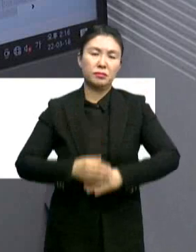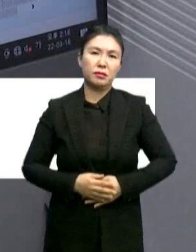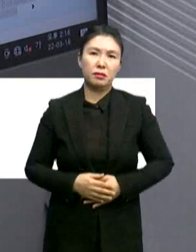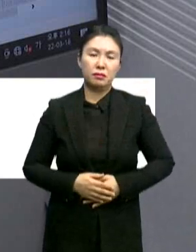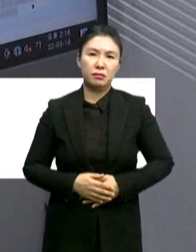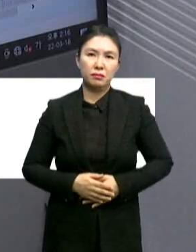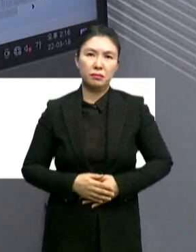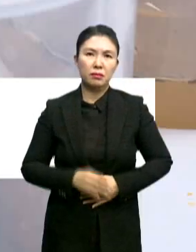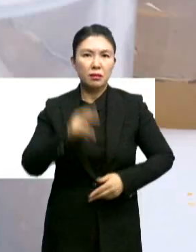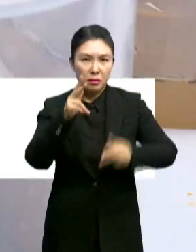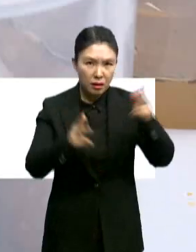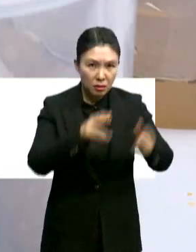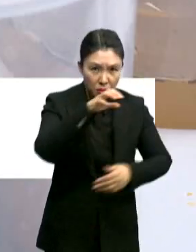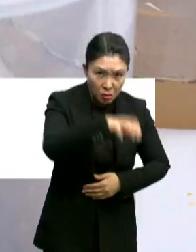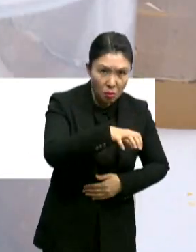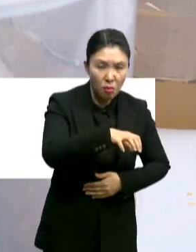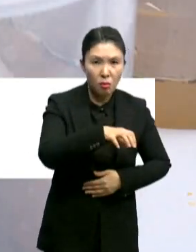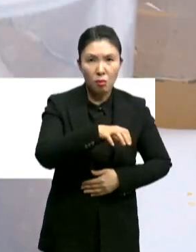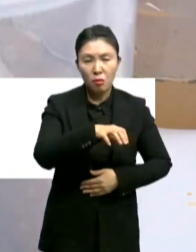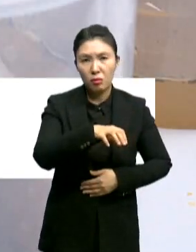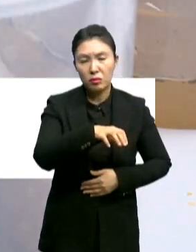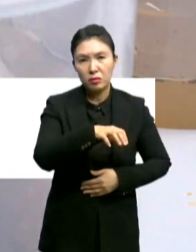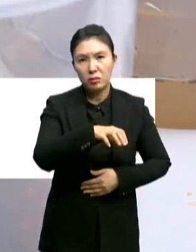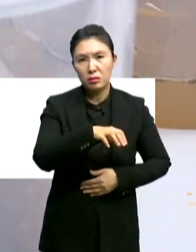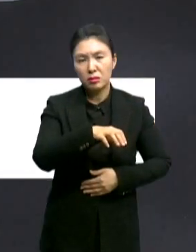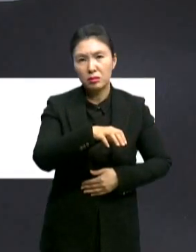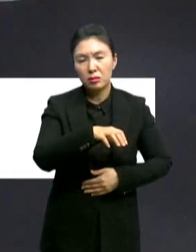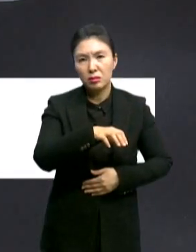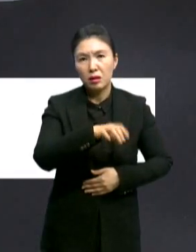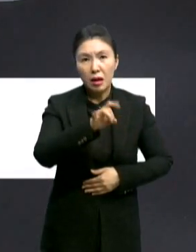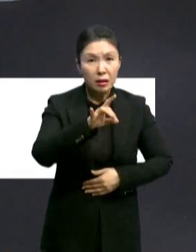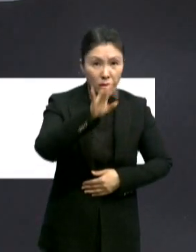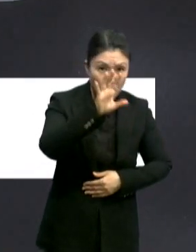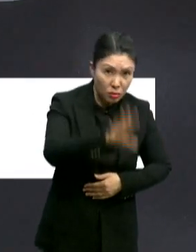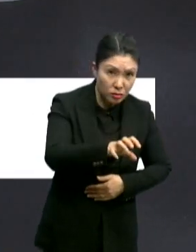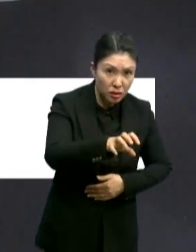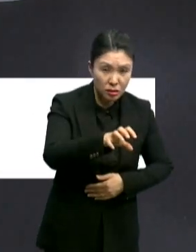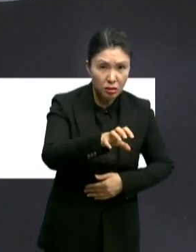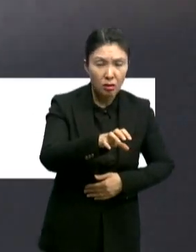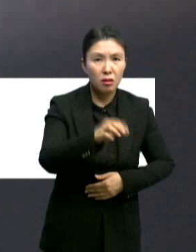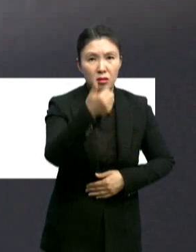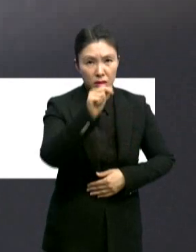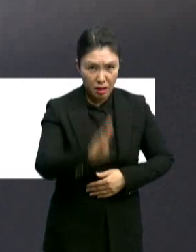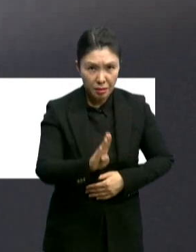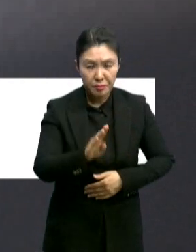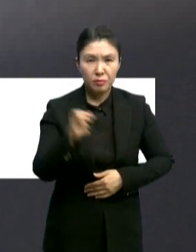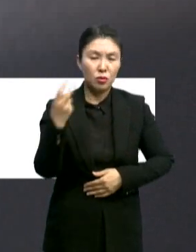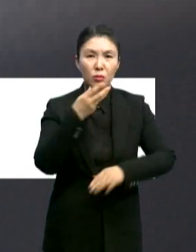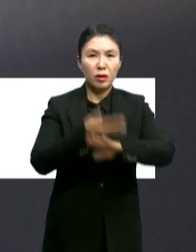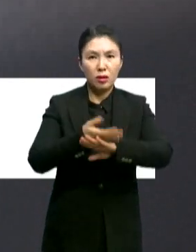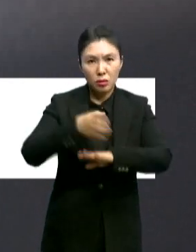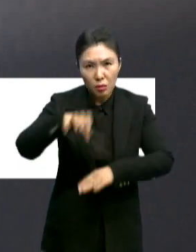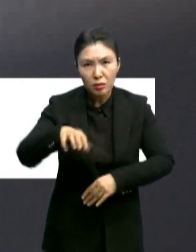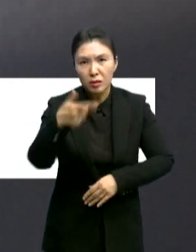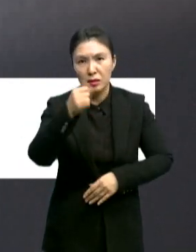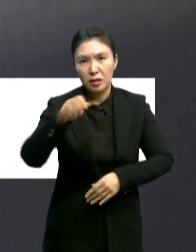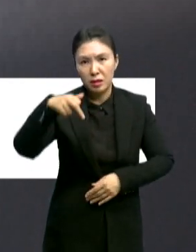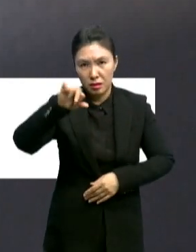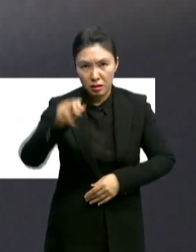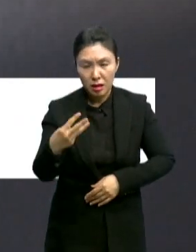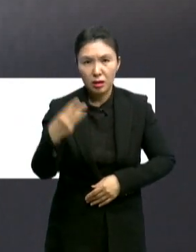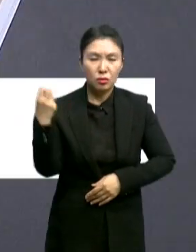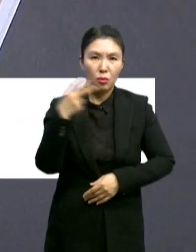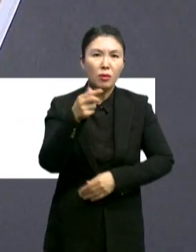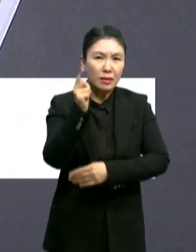산업단지 공장 지역 한 곳에서 납과 아연이 다른 한계 지점에선 니켈이 기준을 초과했으며 사격장